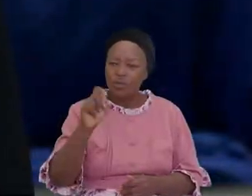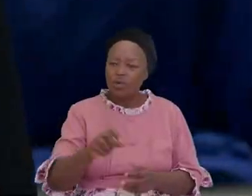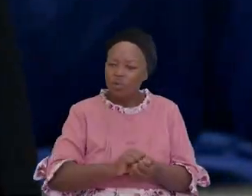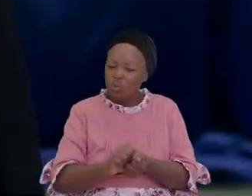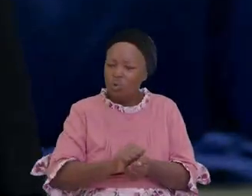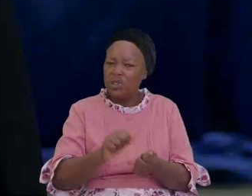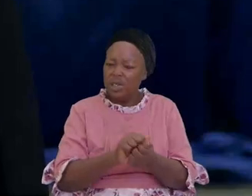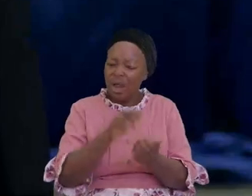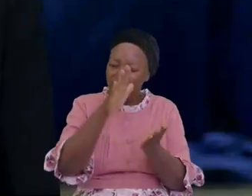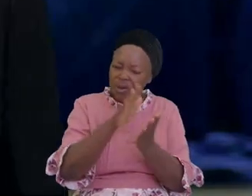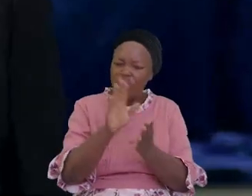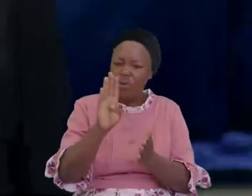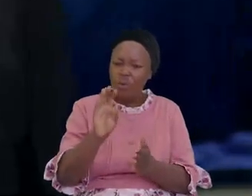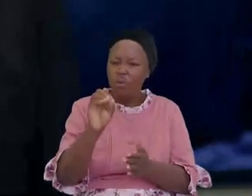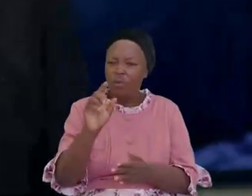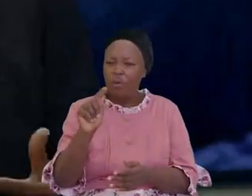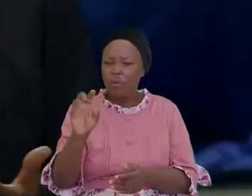Tu dois laver cette petite bouteille